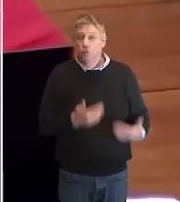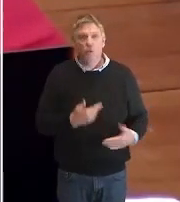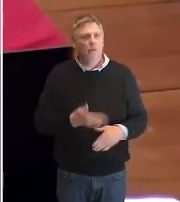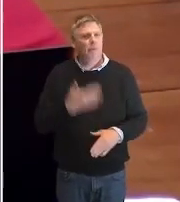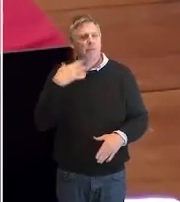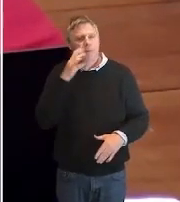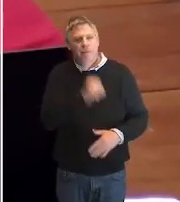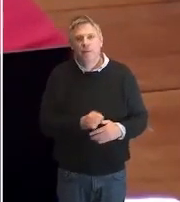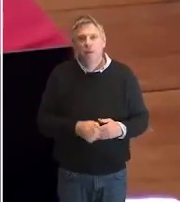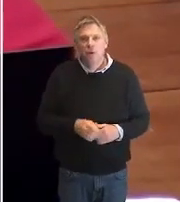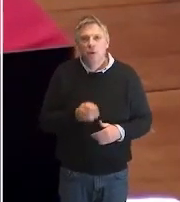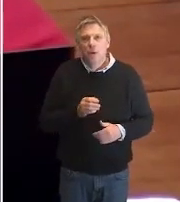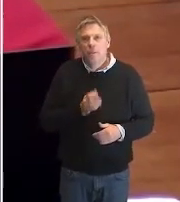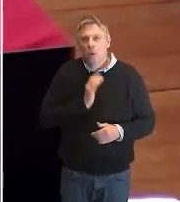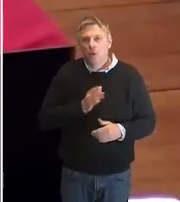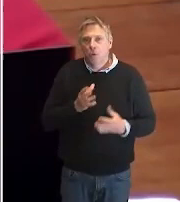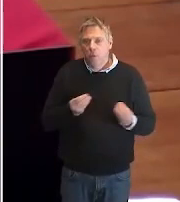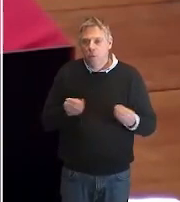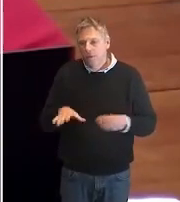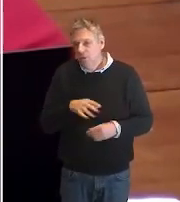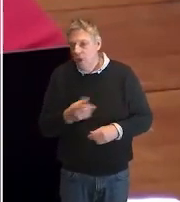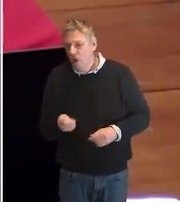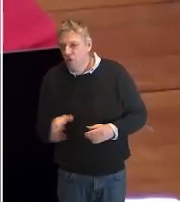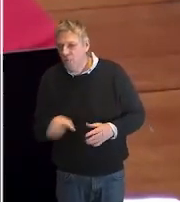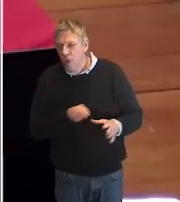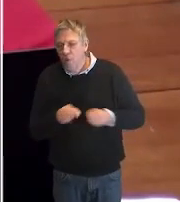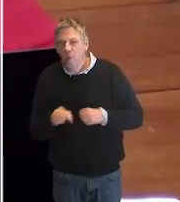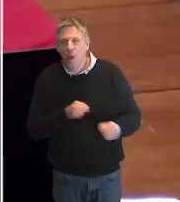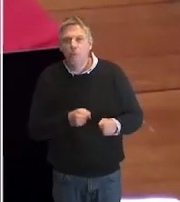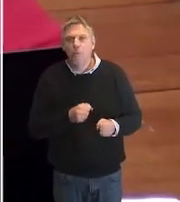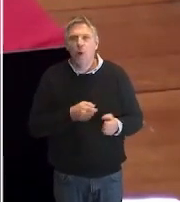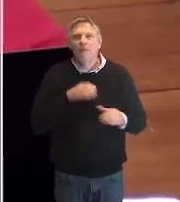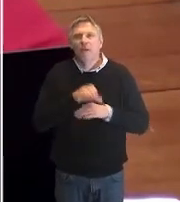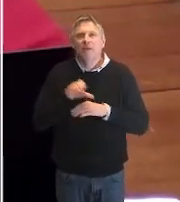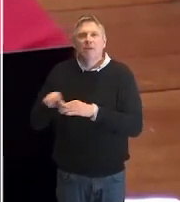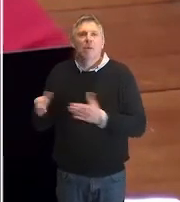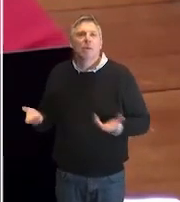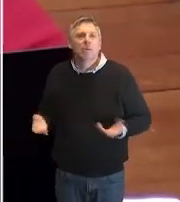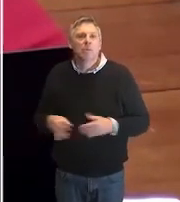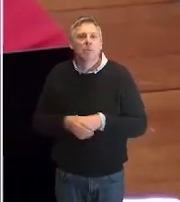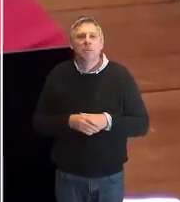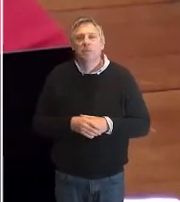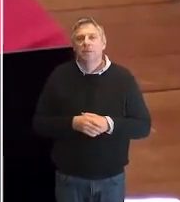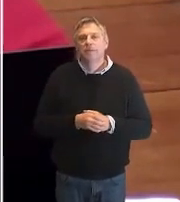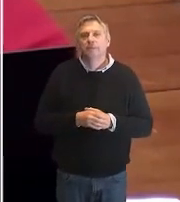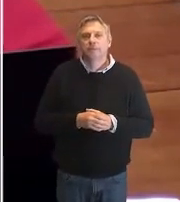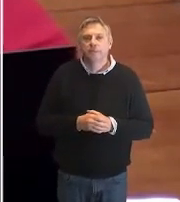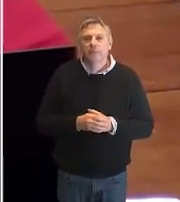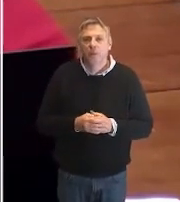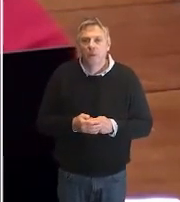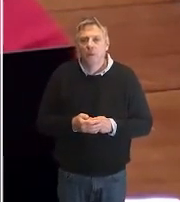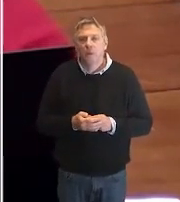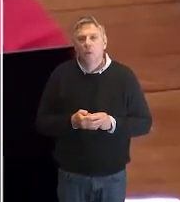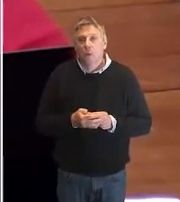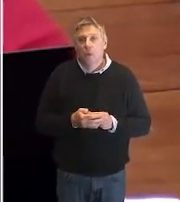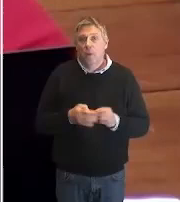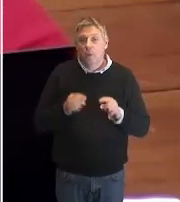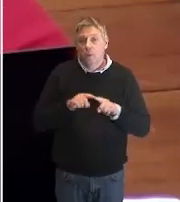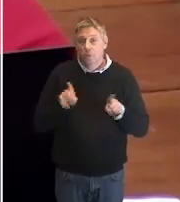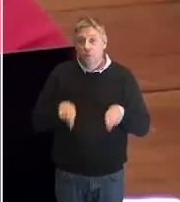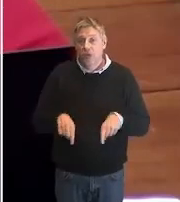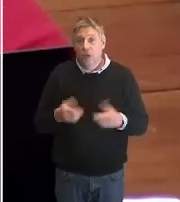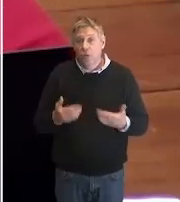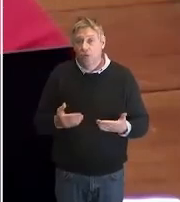dans la poche des Bordelais. Et quand je dis que ce n'est pas simplement aujourd'hui, aujourd'hui, on le voit au travers du budget puisque vous,